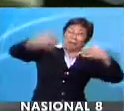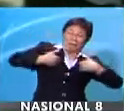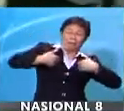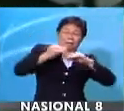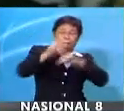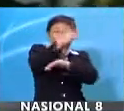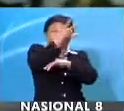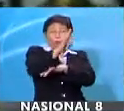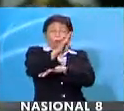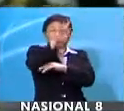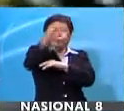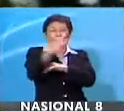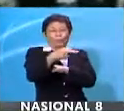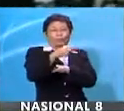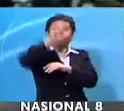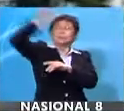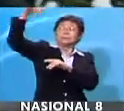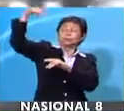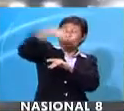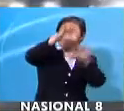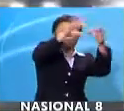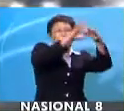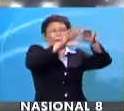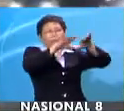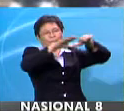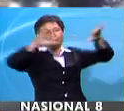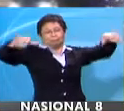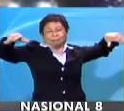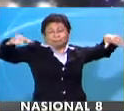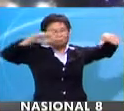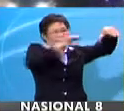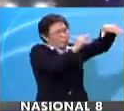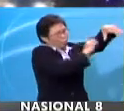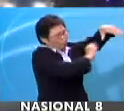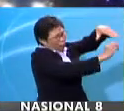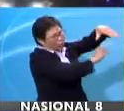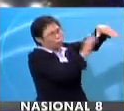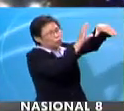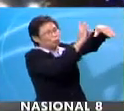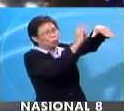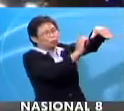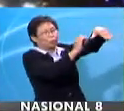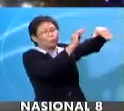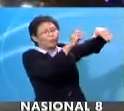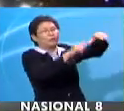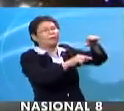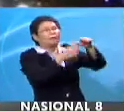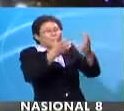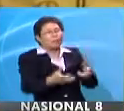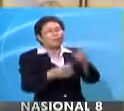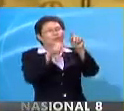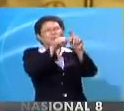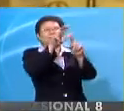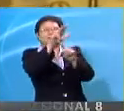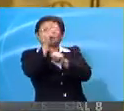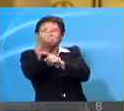dari 17,000 sel solar dipasang pada sayap sepanjang 72 meter. Beratnya hanya 2.3 tan,